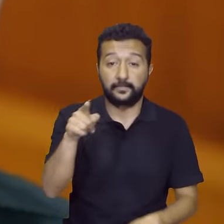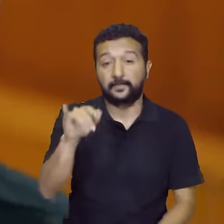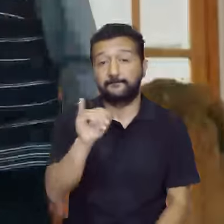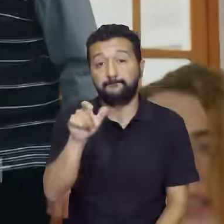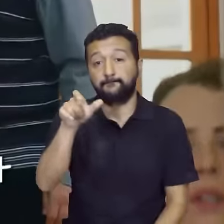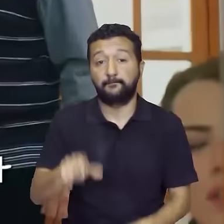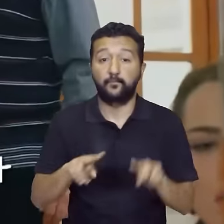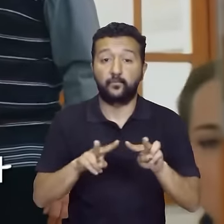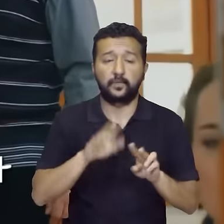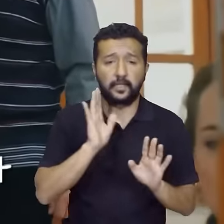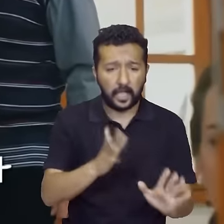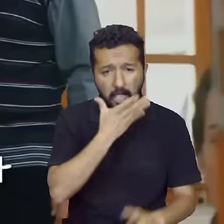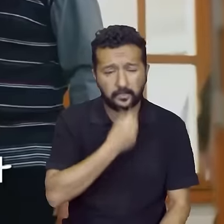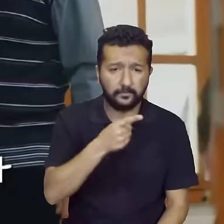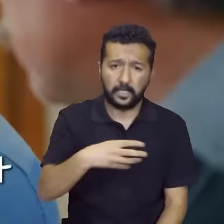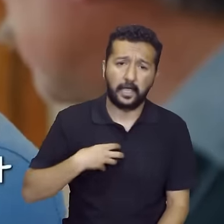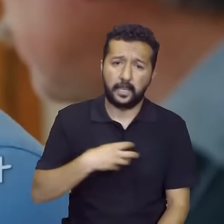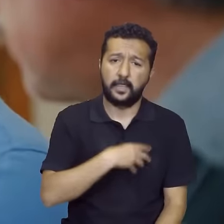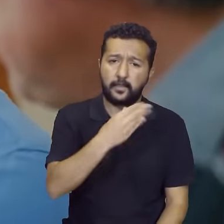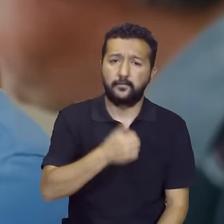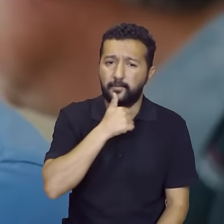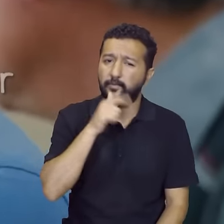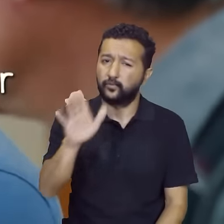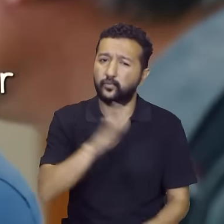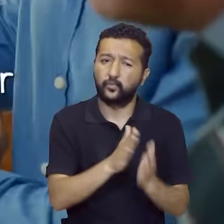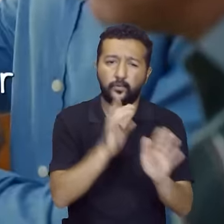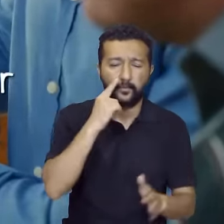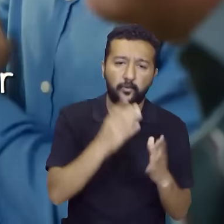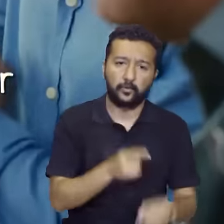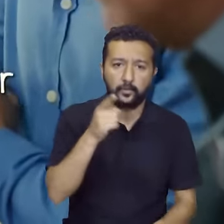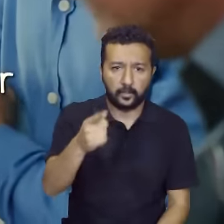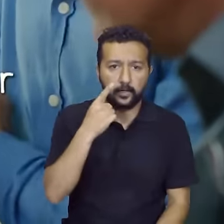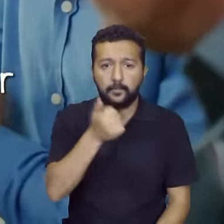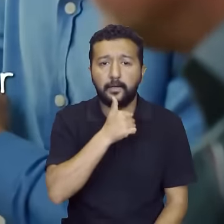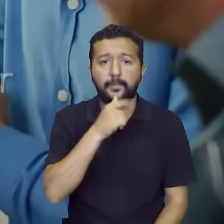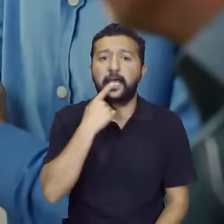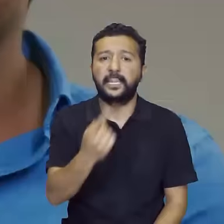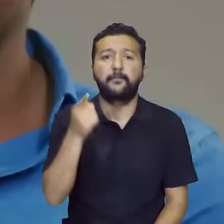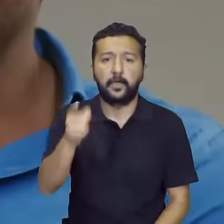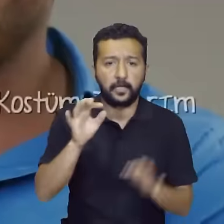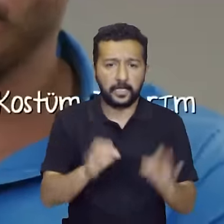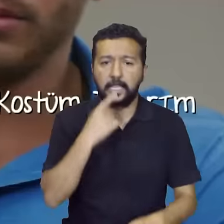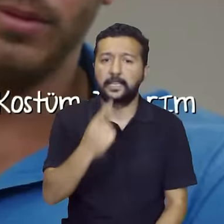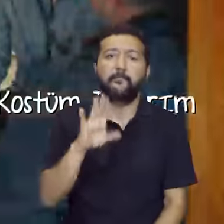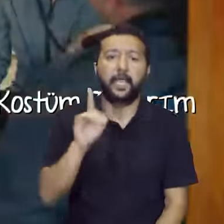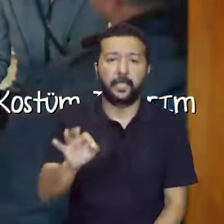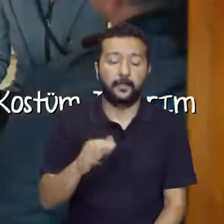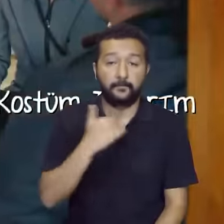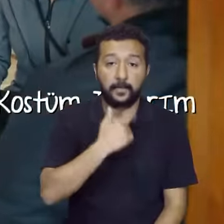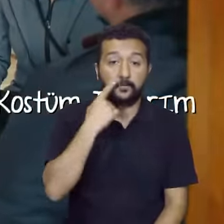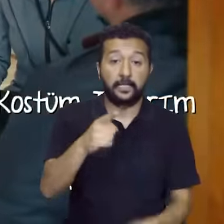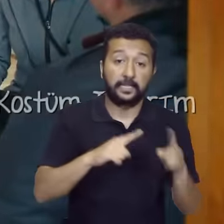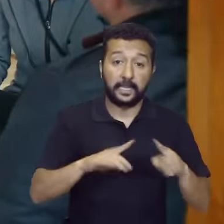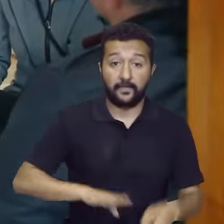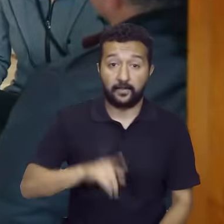kırıldım Münir. Anne ayıp oluyor artık ama lütfen Münir baba sen de onun kusuruna bakma ne olur. Ya baba deyip durma şu herife be. Bana bak